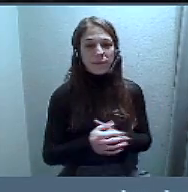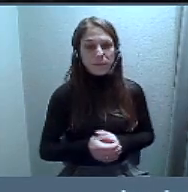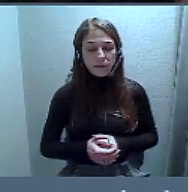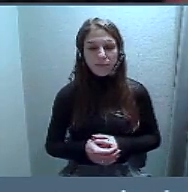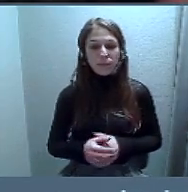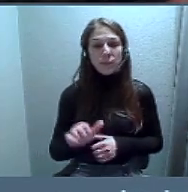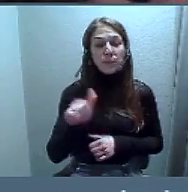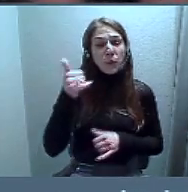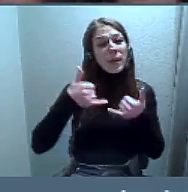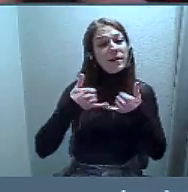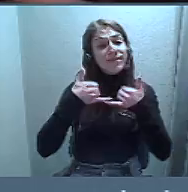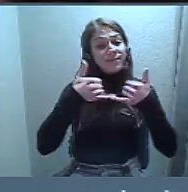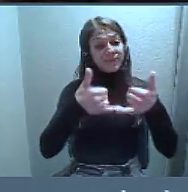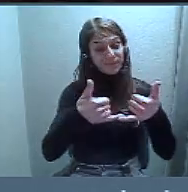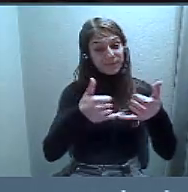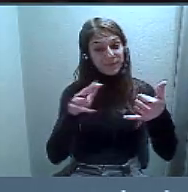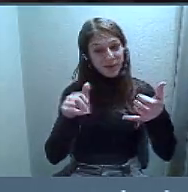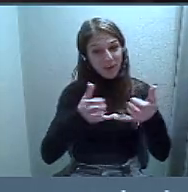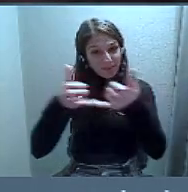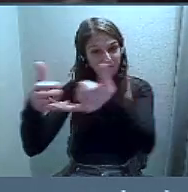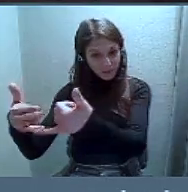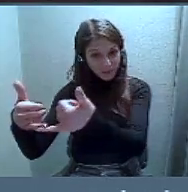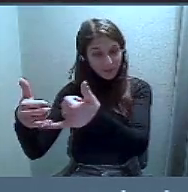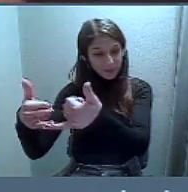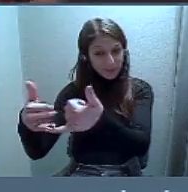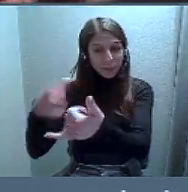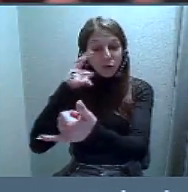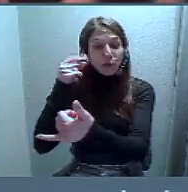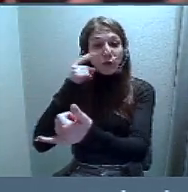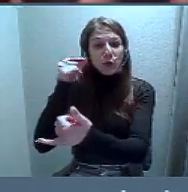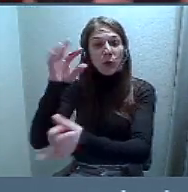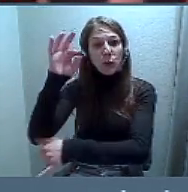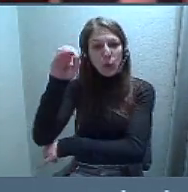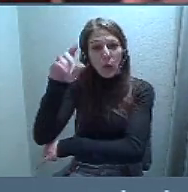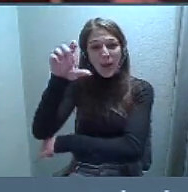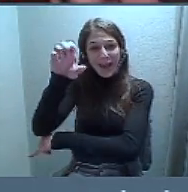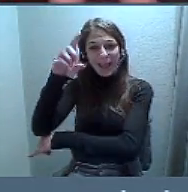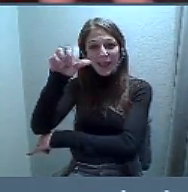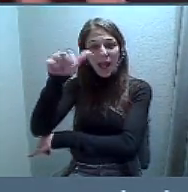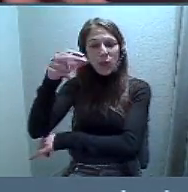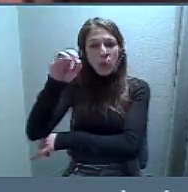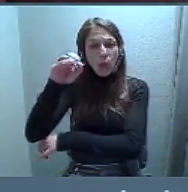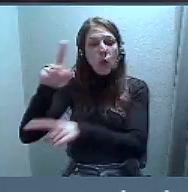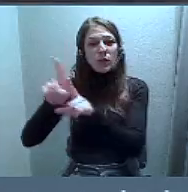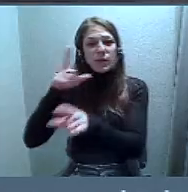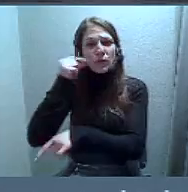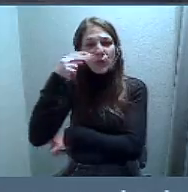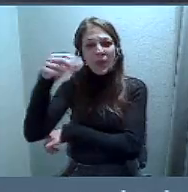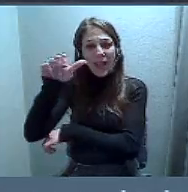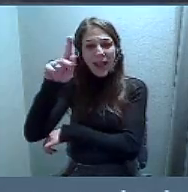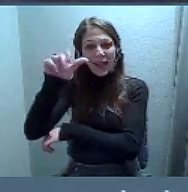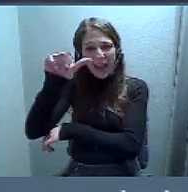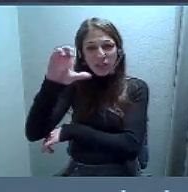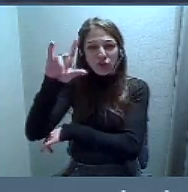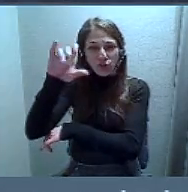Le premier trophée de la soirée à Éric Toledano et Olivier Nakache. Et je vais appeler pour ça Madame Sophie Vouzelot,